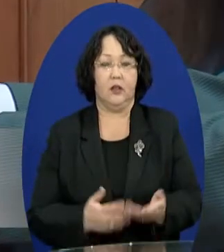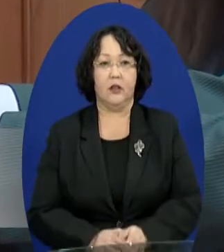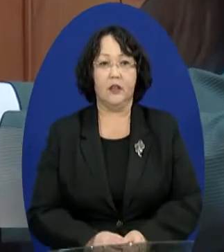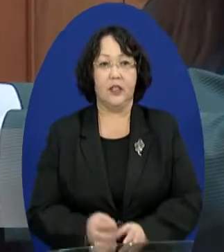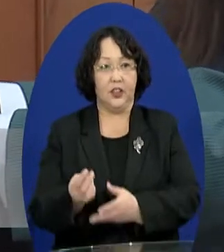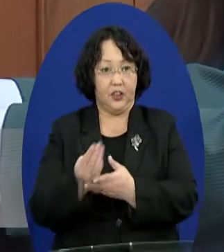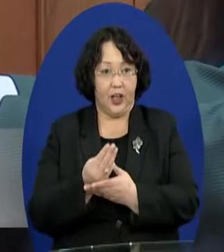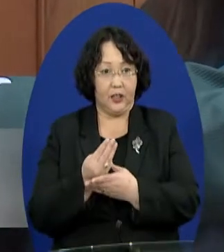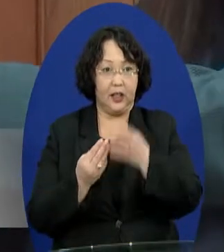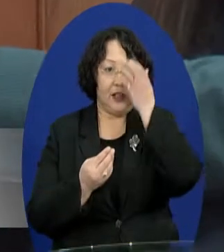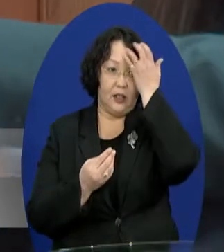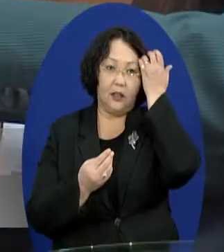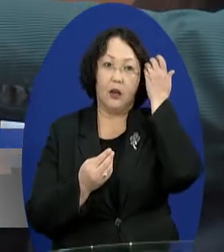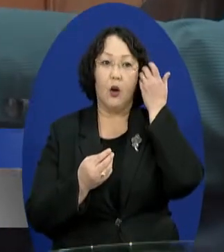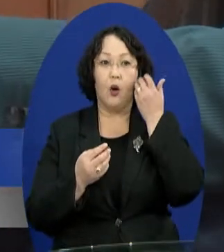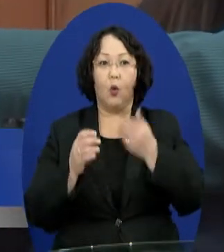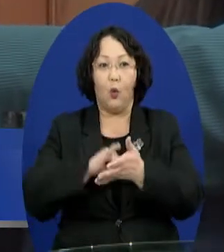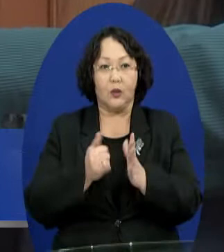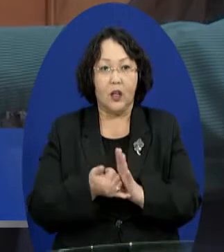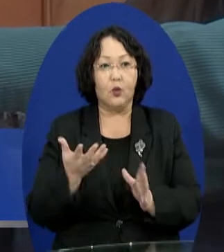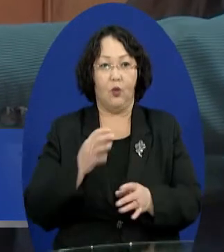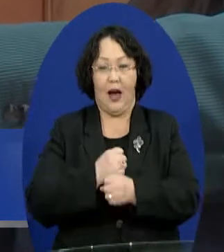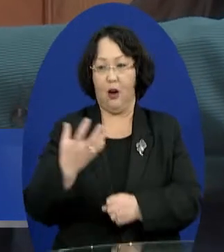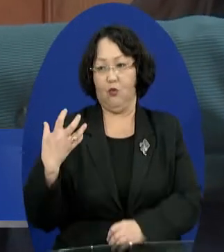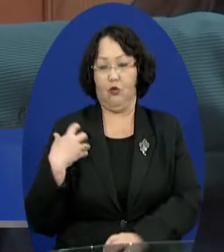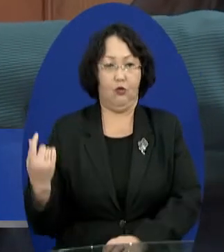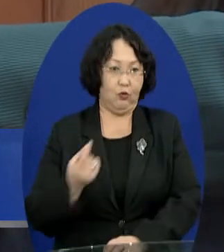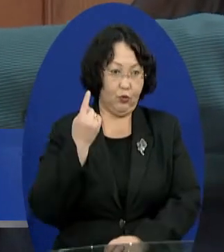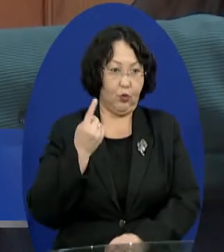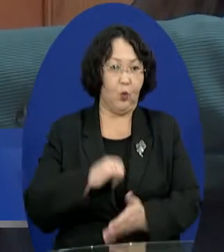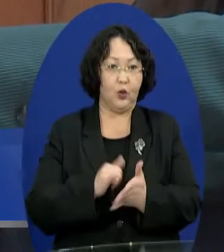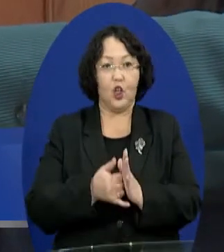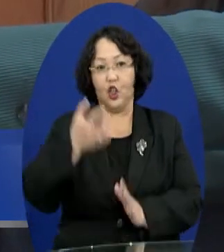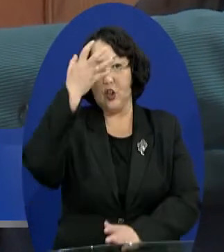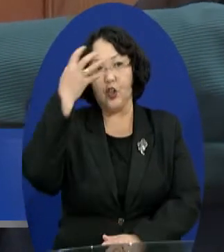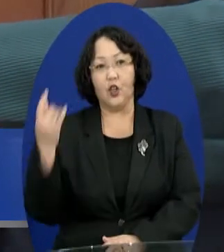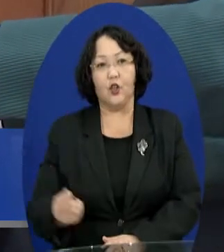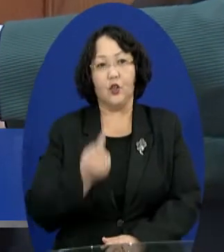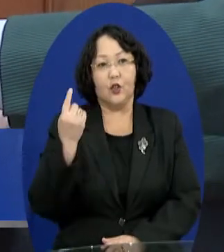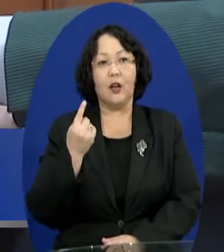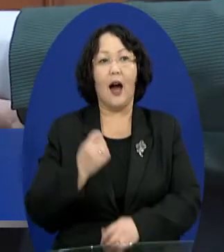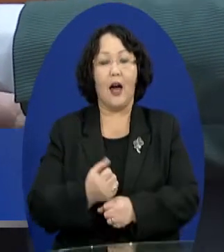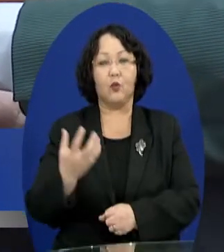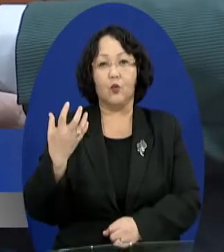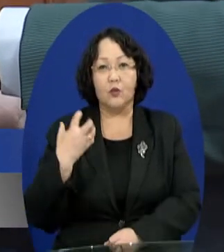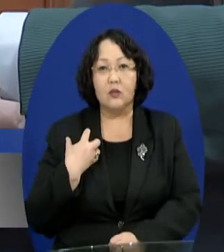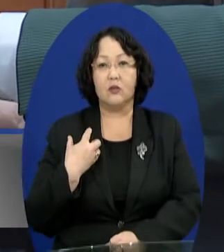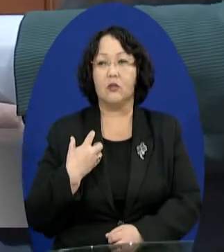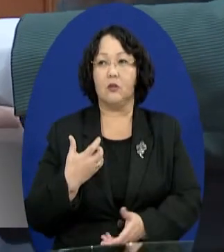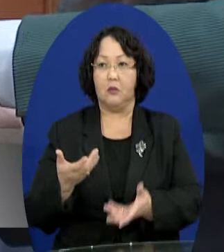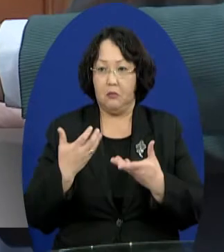Шагнал бол хариуцлага ийм учраас бол Төрийнхөө ийм энэ төр хариуцлагыг хариулахын